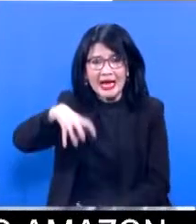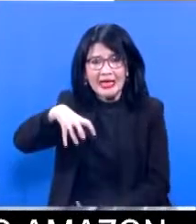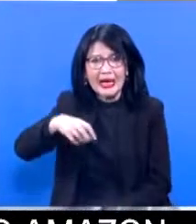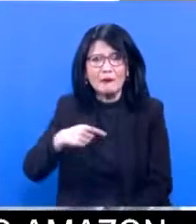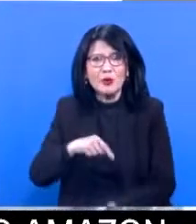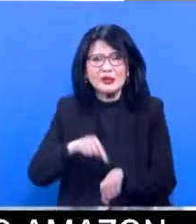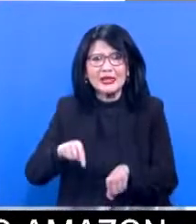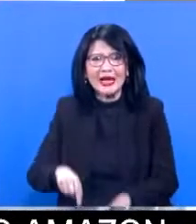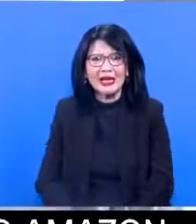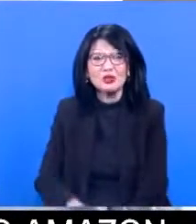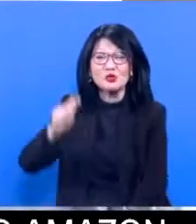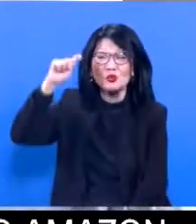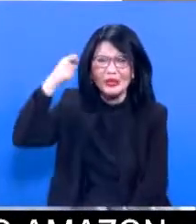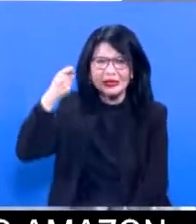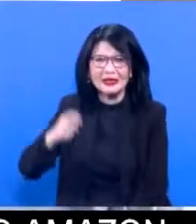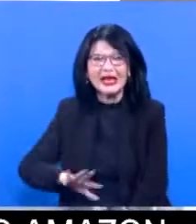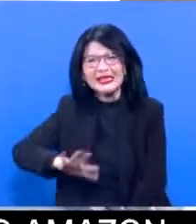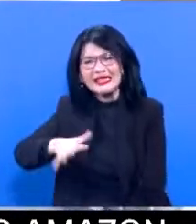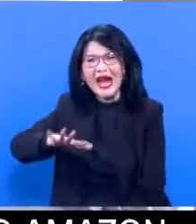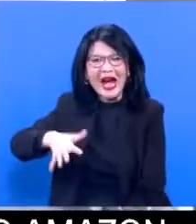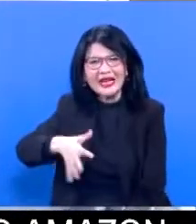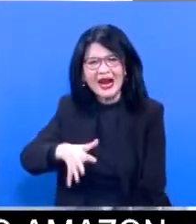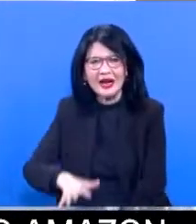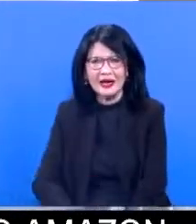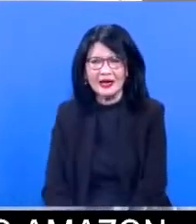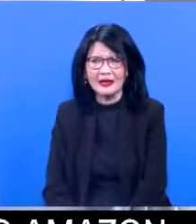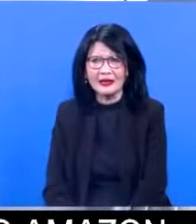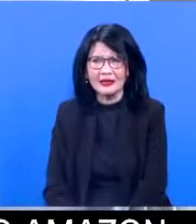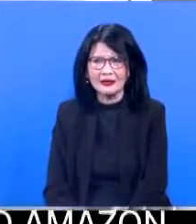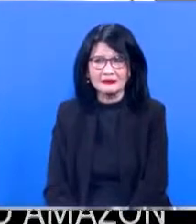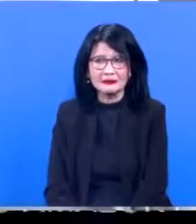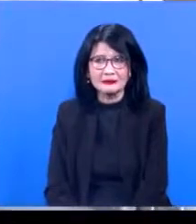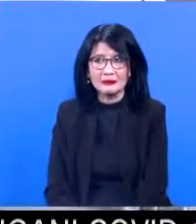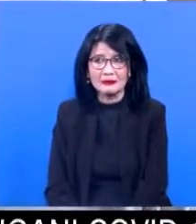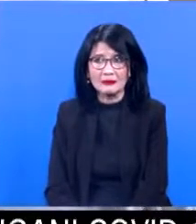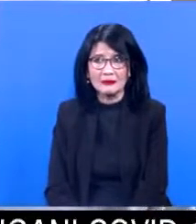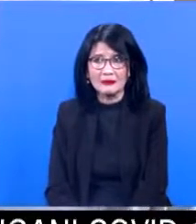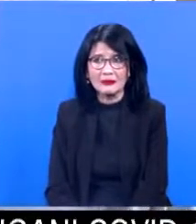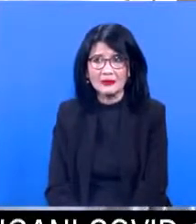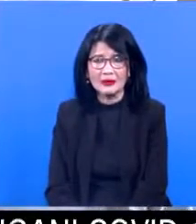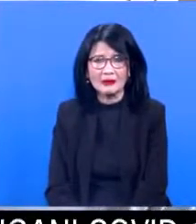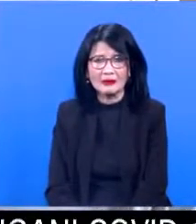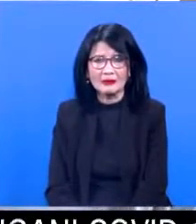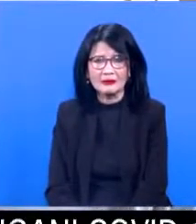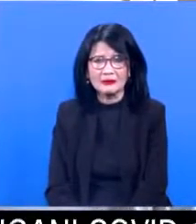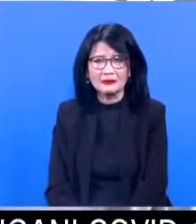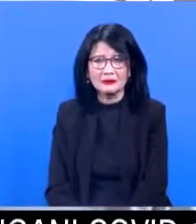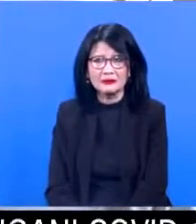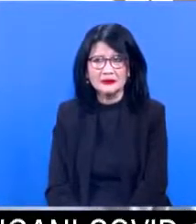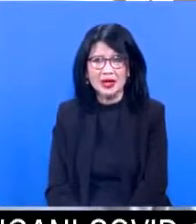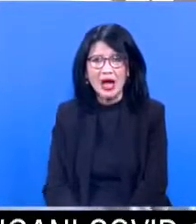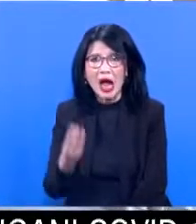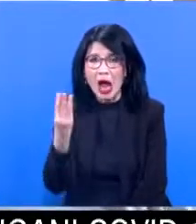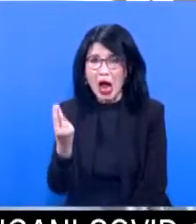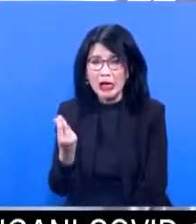itu sangat langka sekali di pasaran ya. Jadi di luar itu sangat langka sekali. Kenaikan